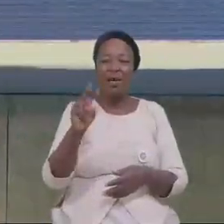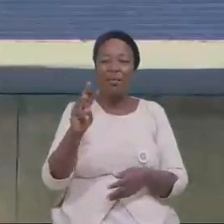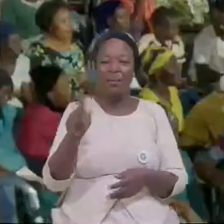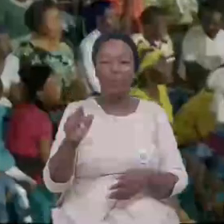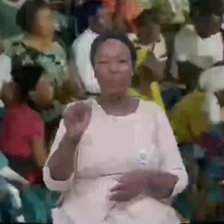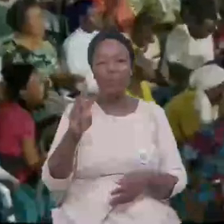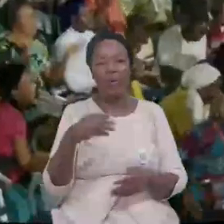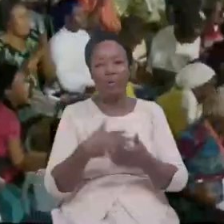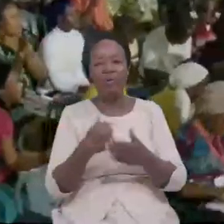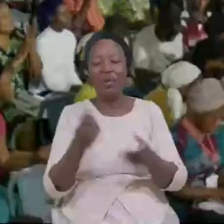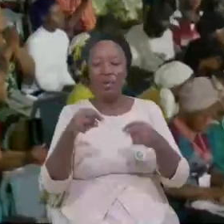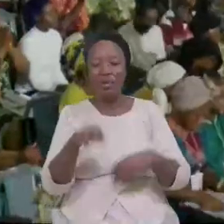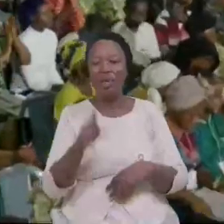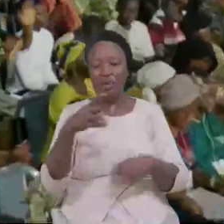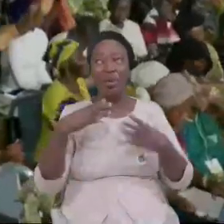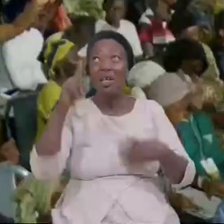Il va te guérir.